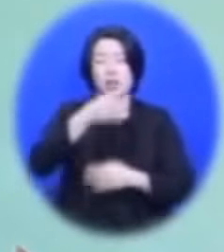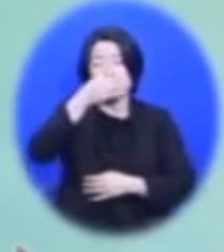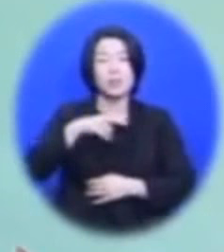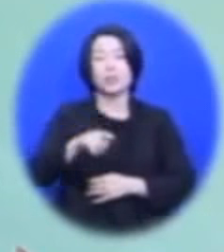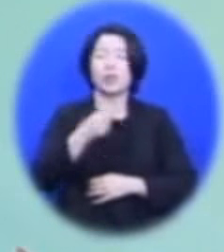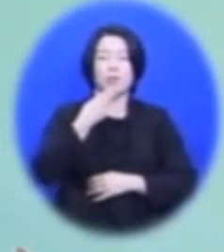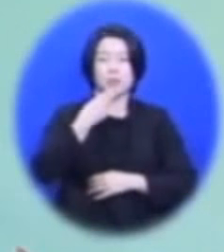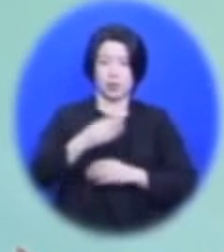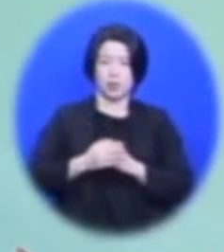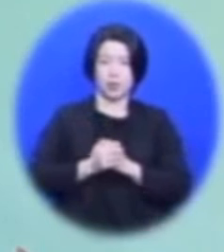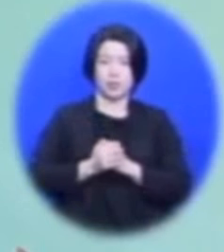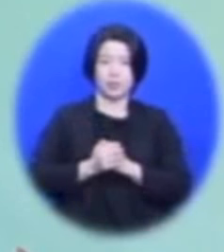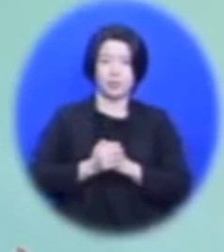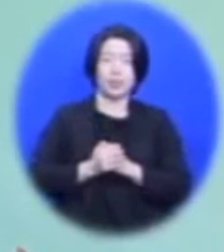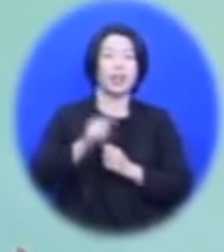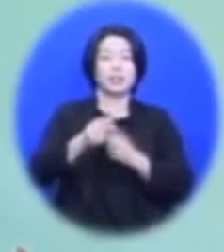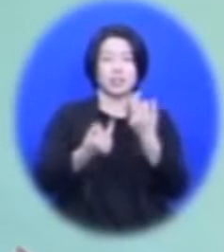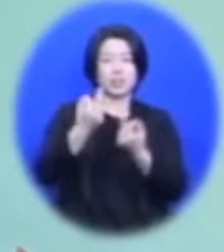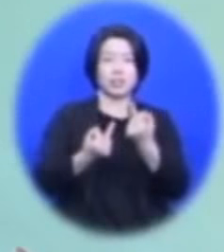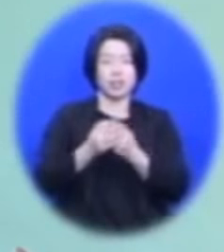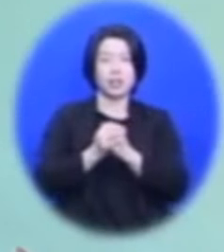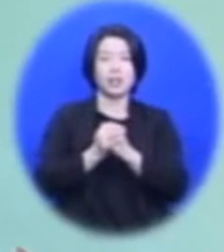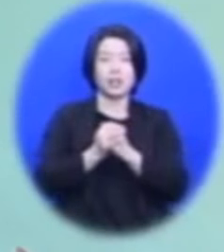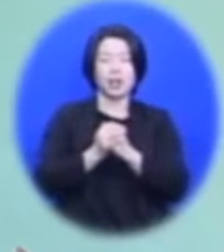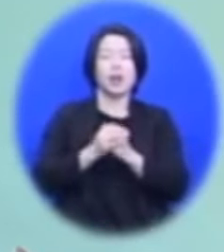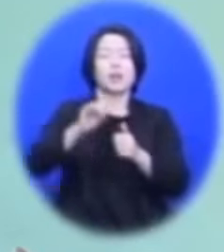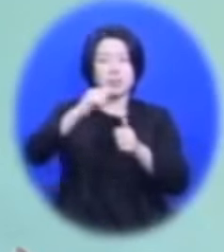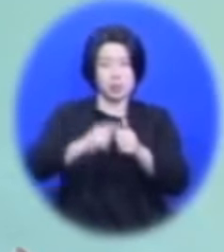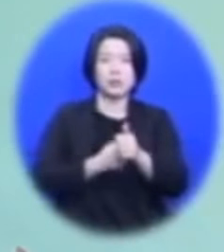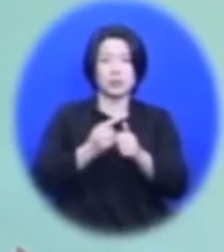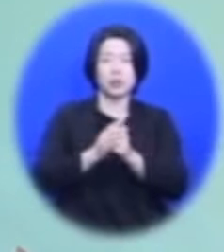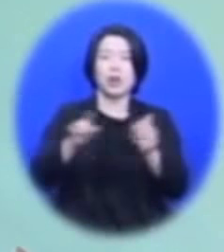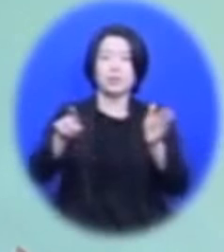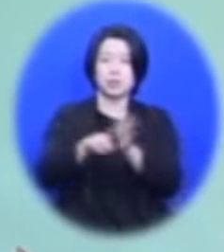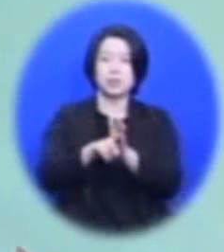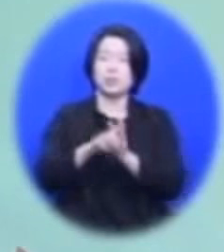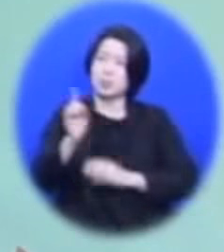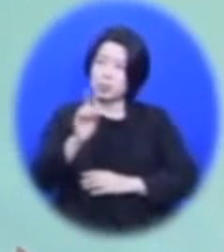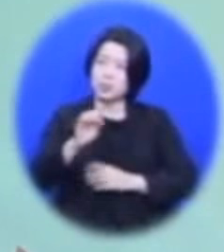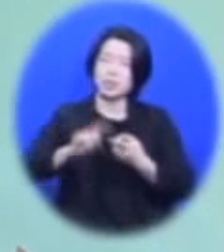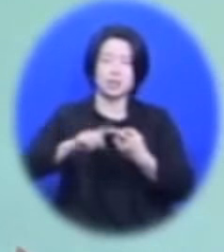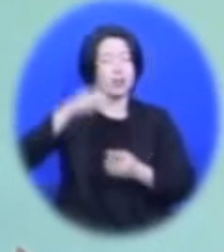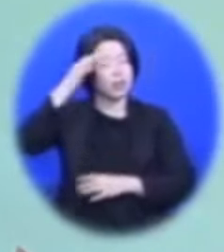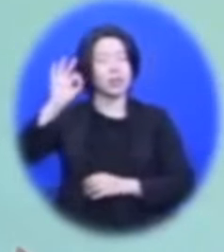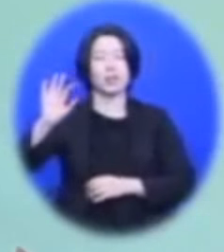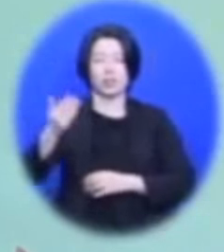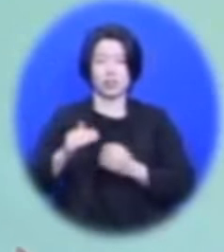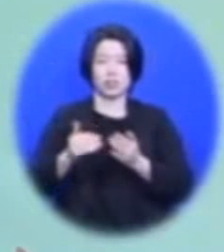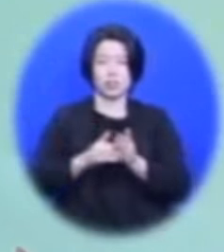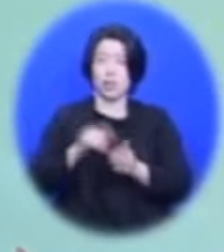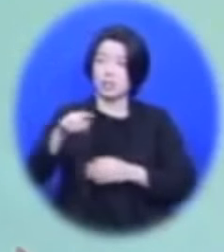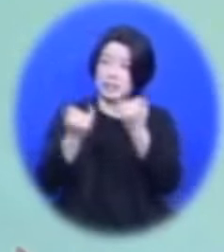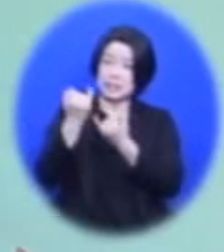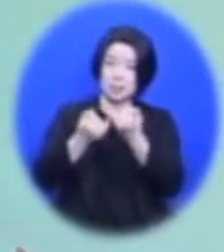없어. 그 형제가 비로소 믿음이 도대체 뭔가를 깨달은 거예요. 그 자매를